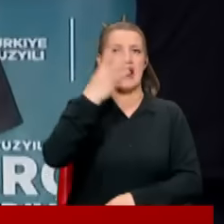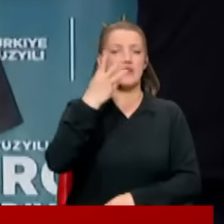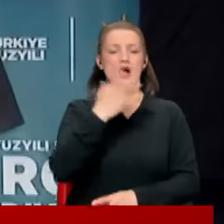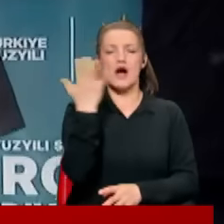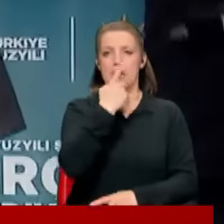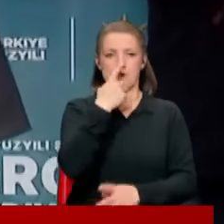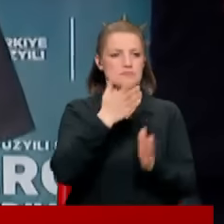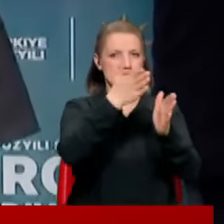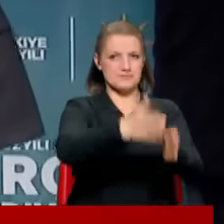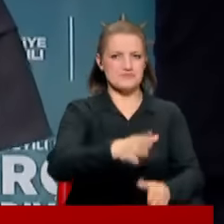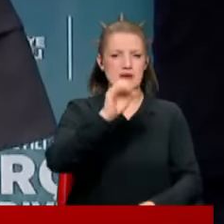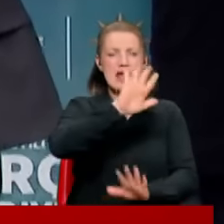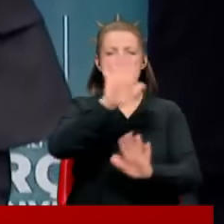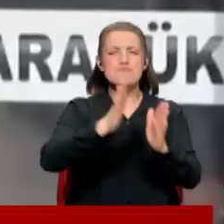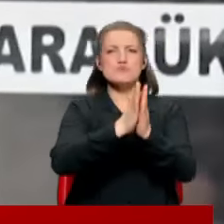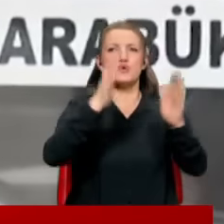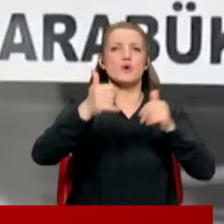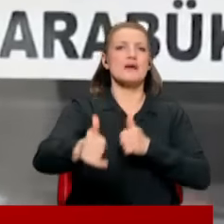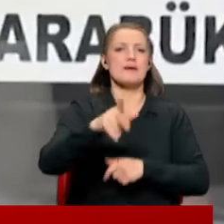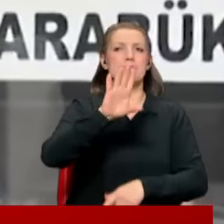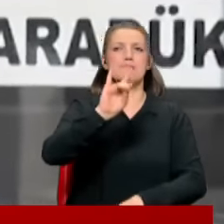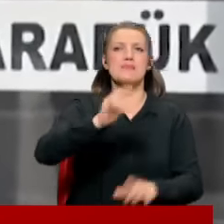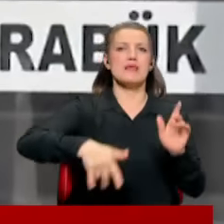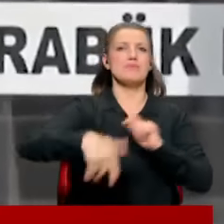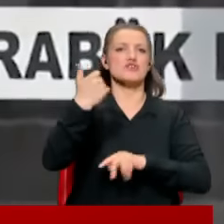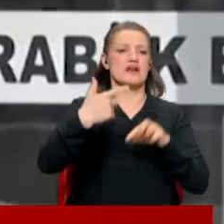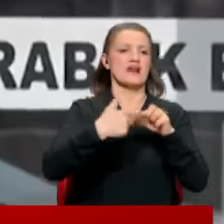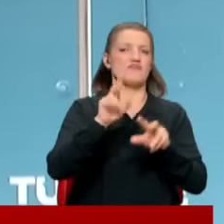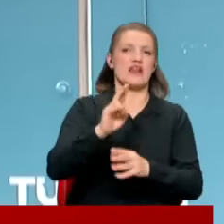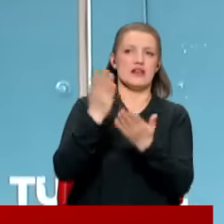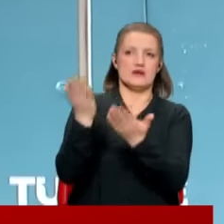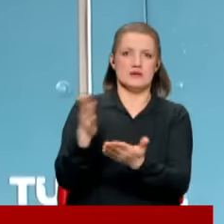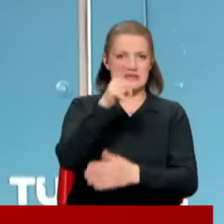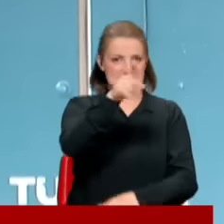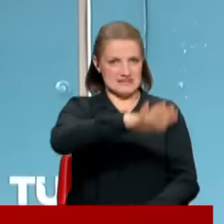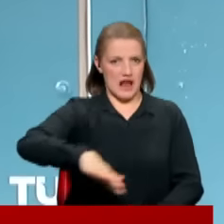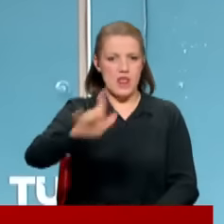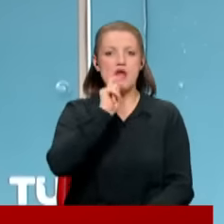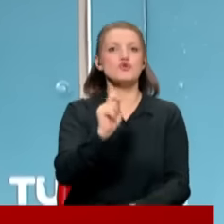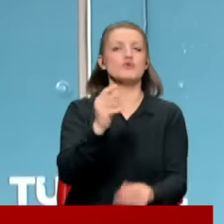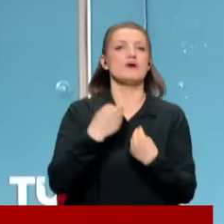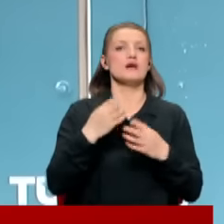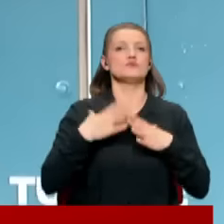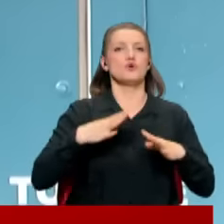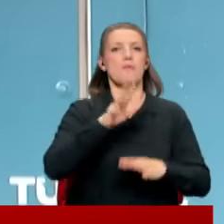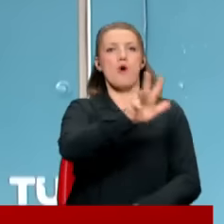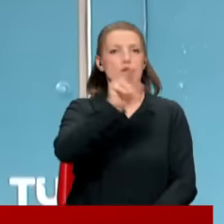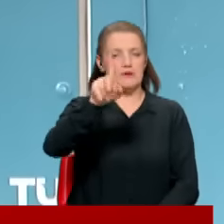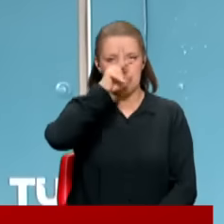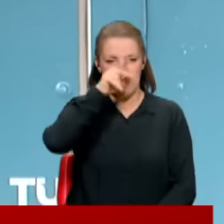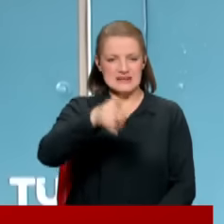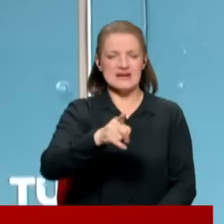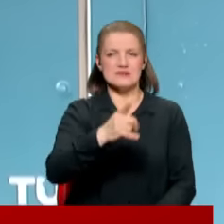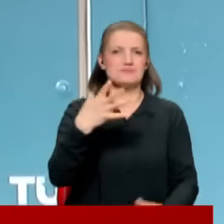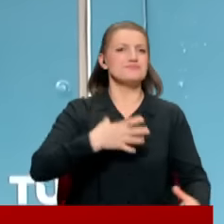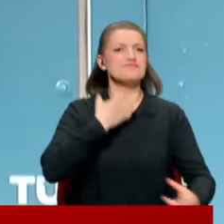Karabük'teydi. AK Parti'nin en büyük rakibi MHP'li başkan Rafet Vergili. Sizlerden söz istiyorum. 31 Mart'ta